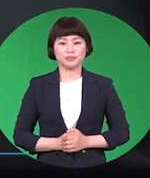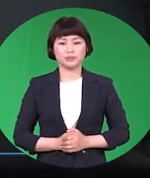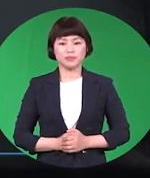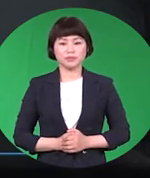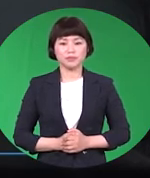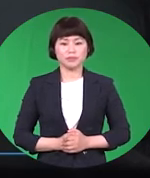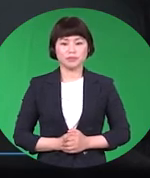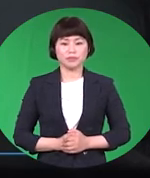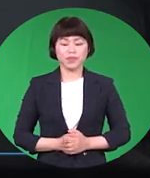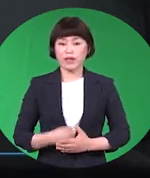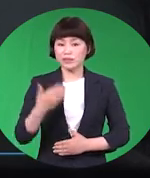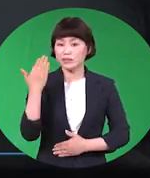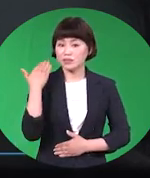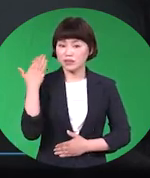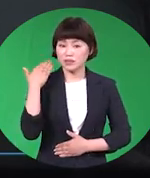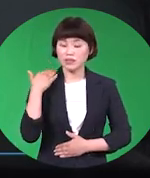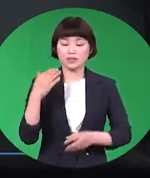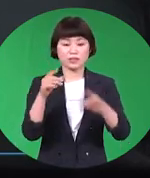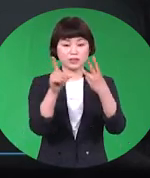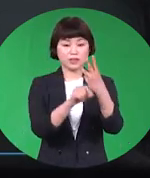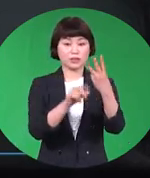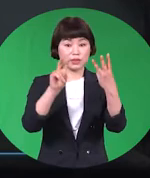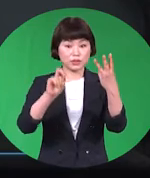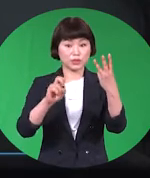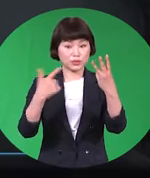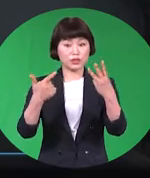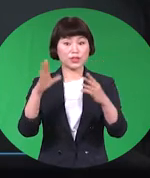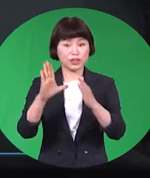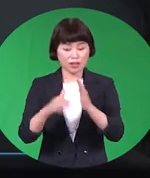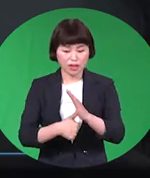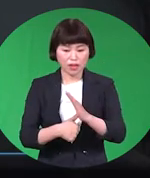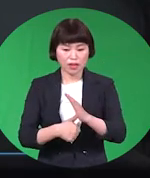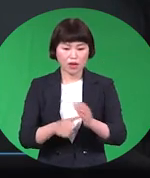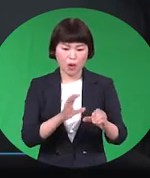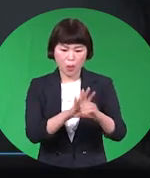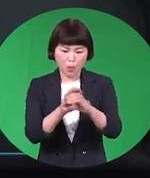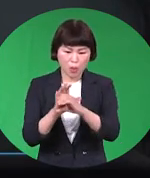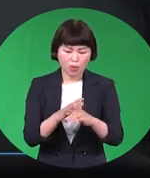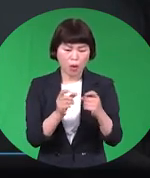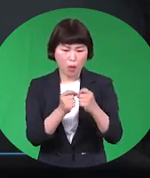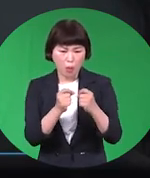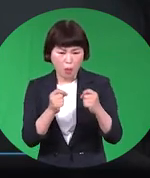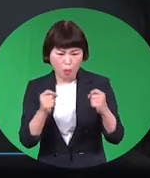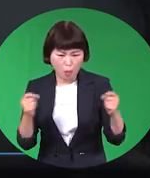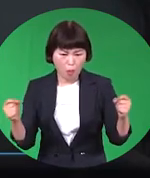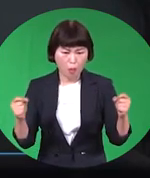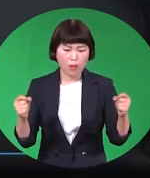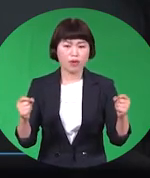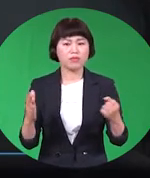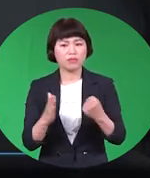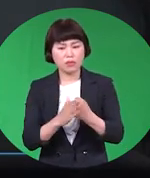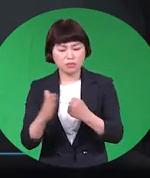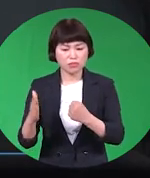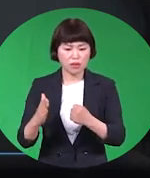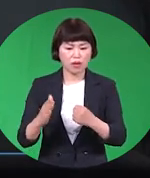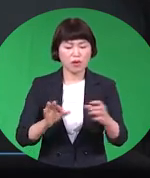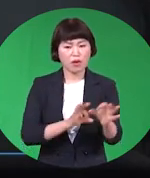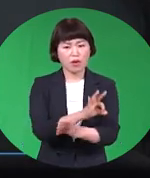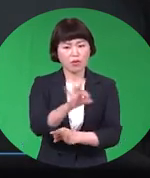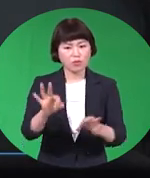우리 군은 지난 3월 26일 코로나19 장기화로 인한 지역경제